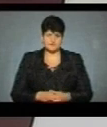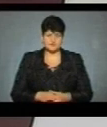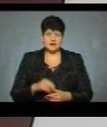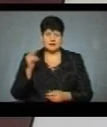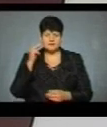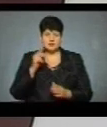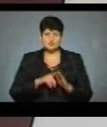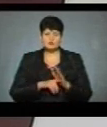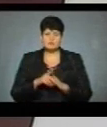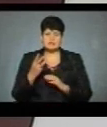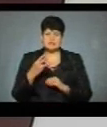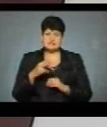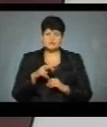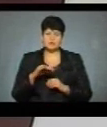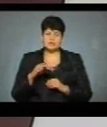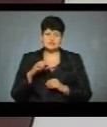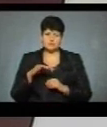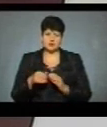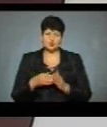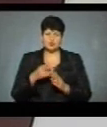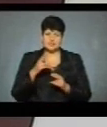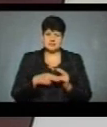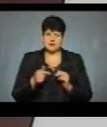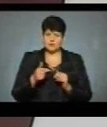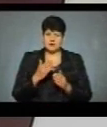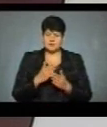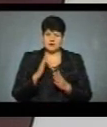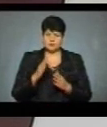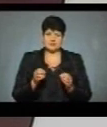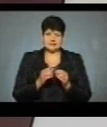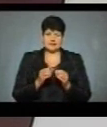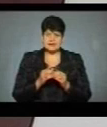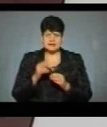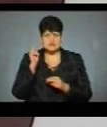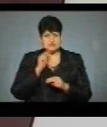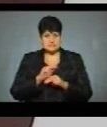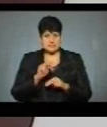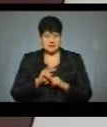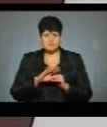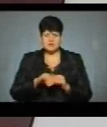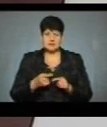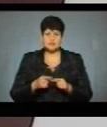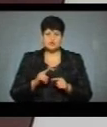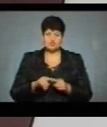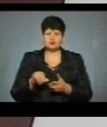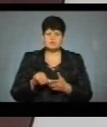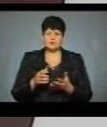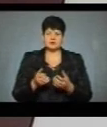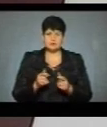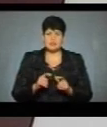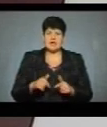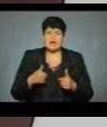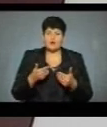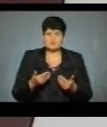Навчання розпочалося 30 листопада. До кінця грудня має відбутися 10 занять. Після цього учасники навчання отримують рекомендації,